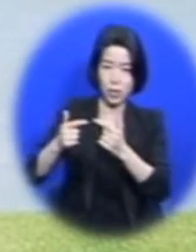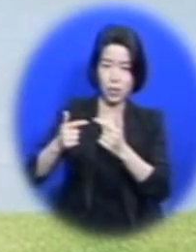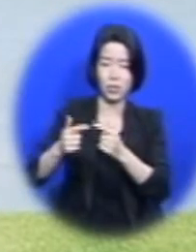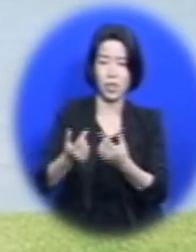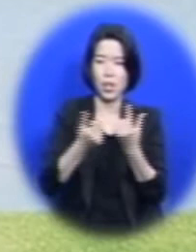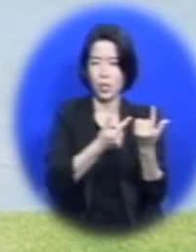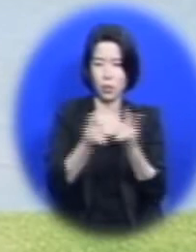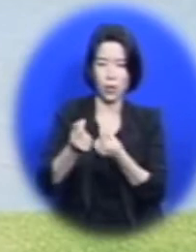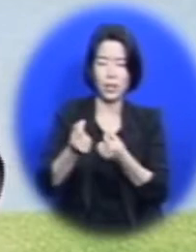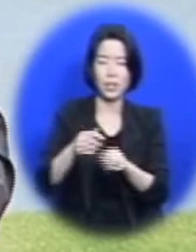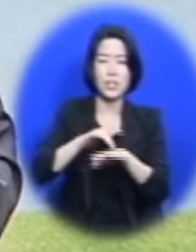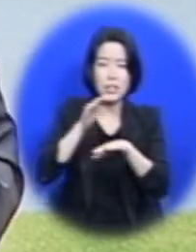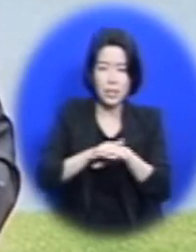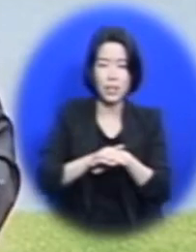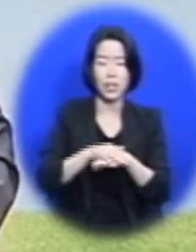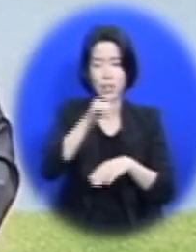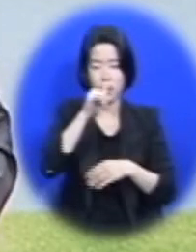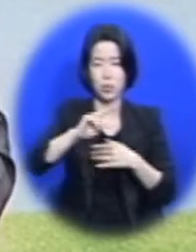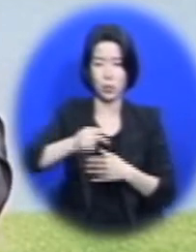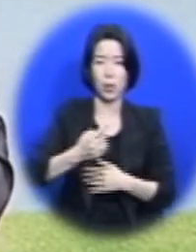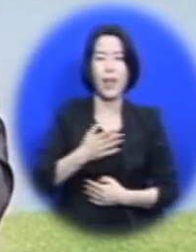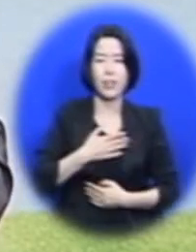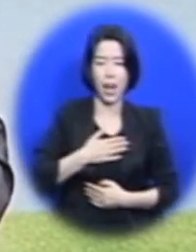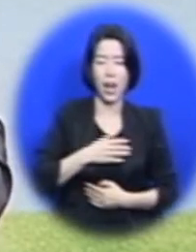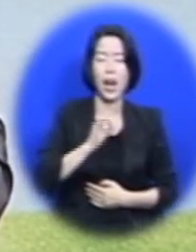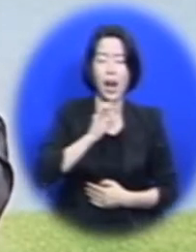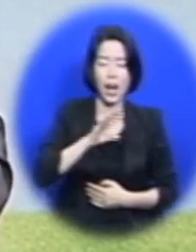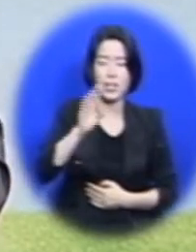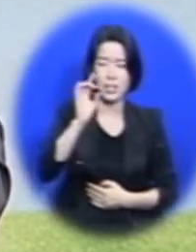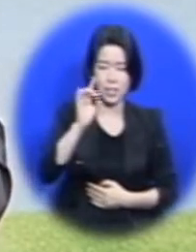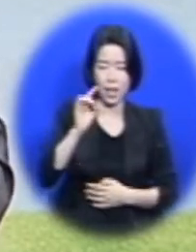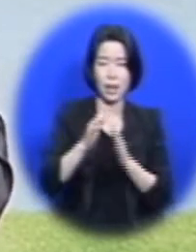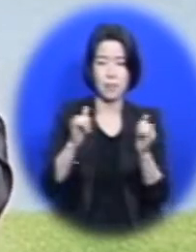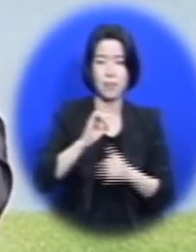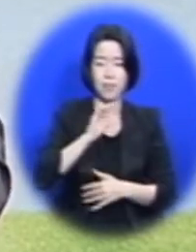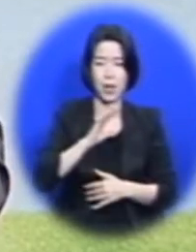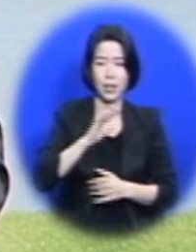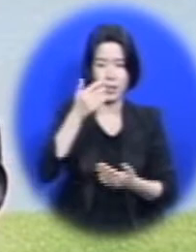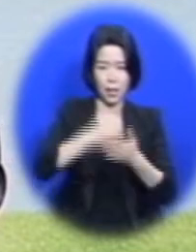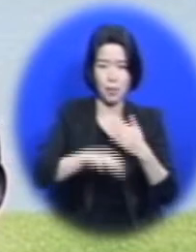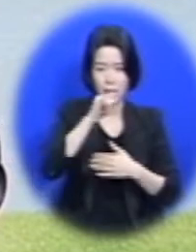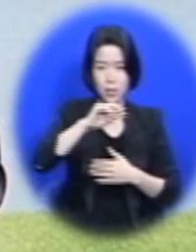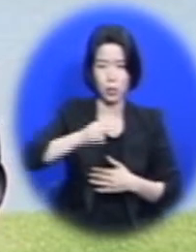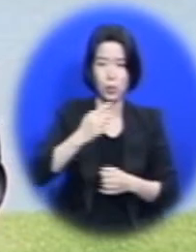하더라도 나 한 사람만 남았다 하더라도 하나님 믿을 수 있다 그